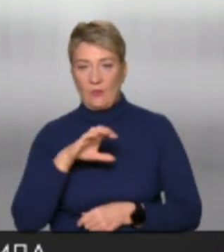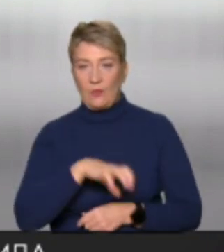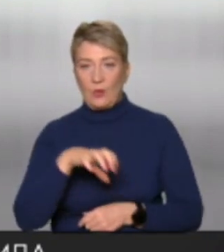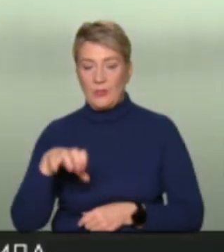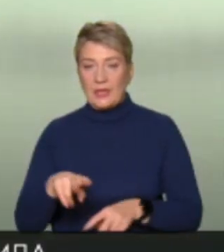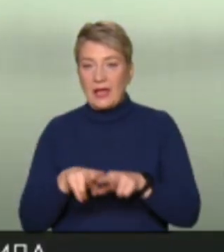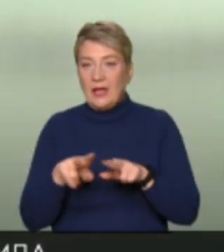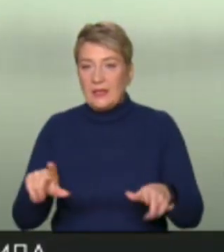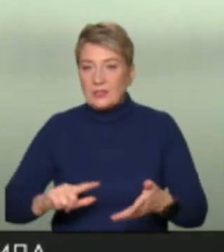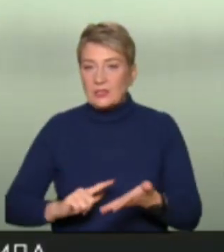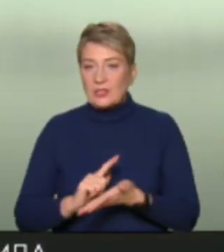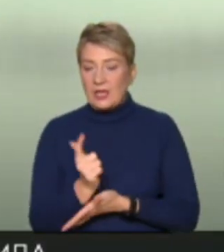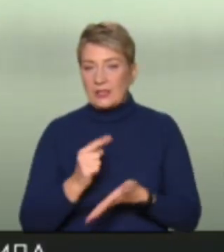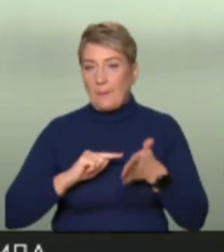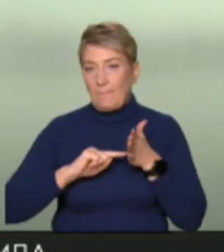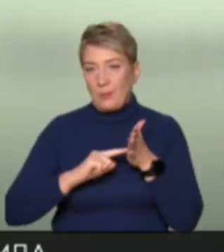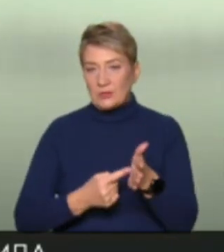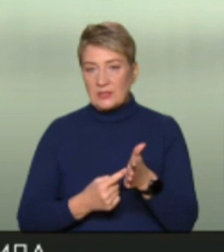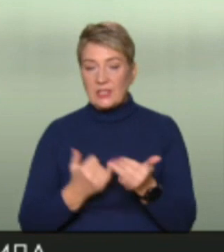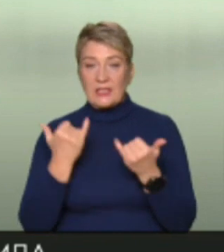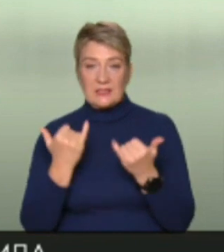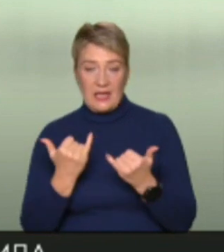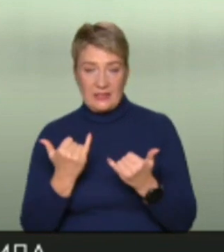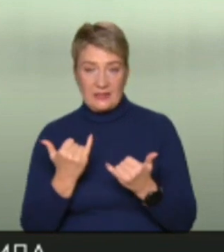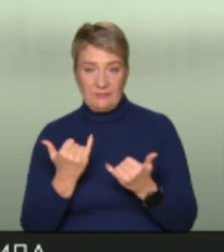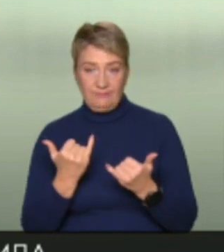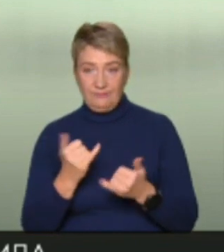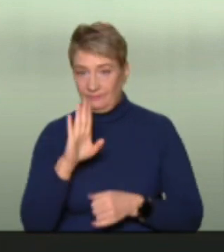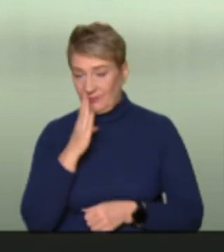карти із позначками. Тепер же зловмисникам загрожує довічне ув'язнення.